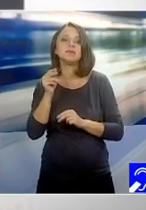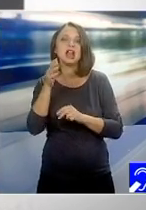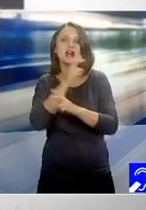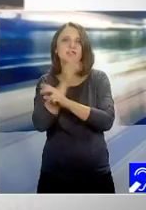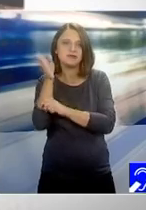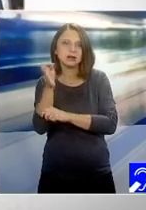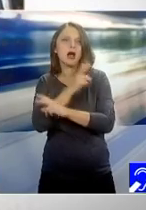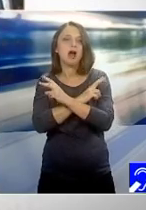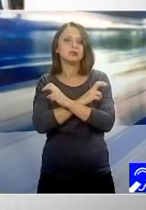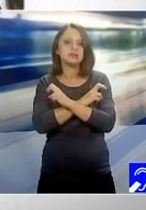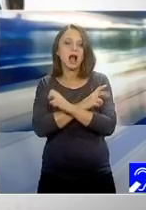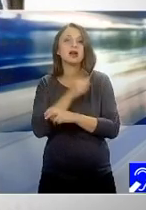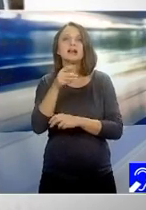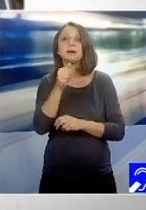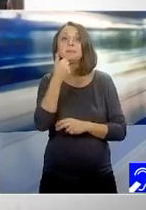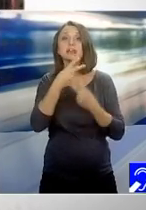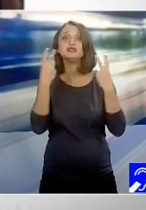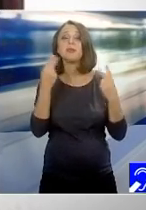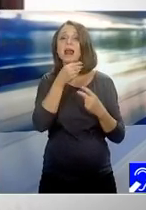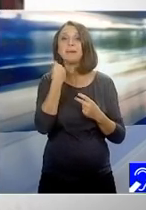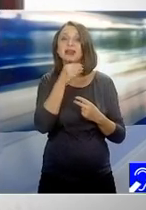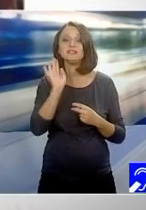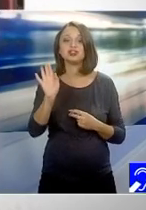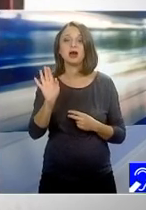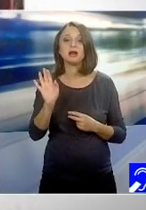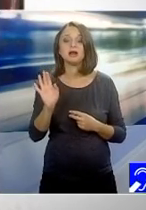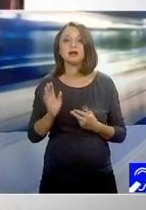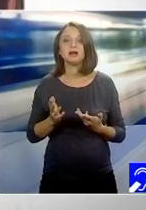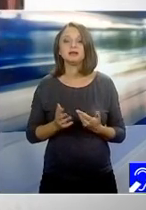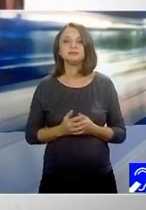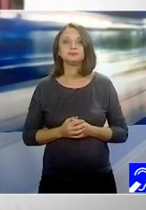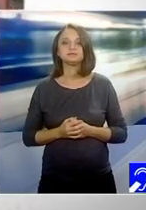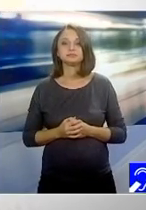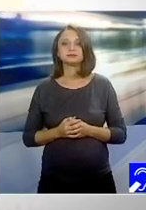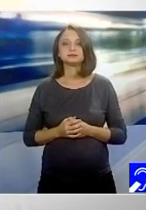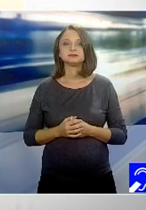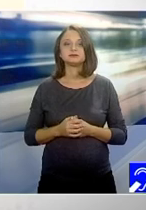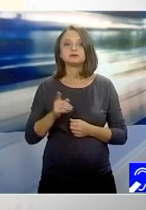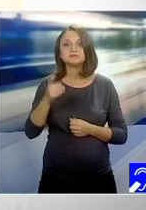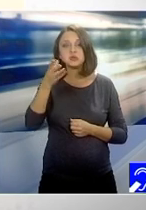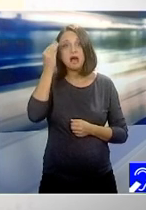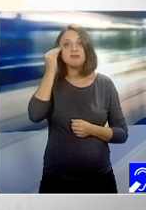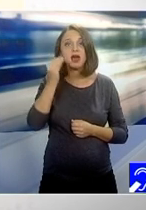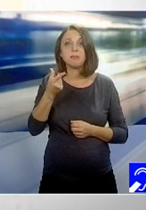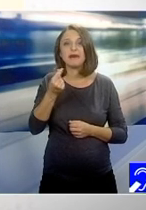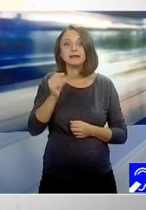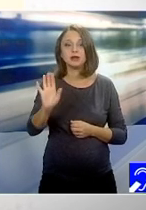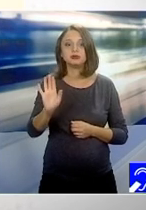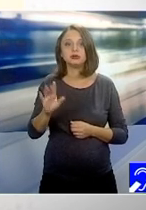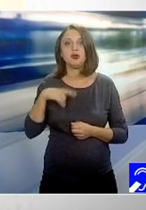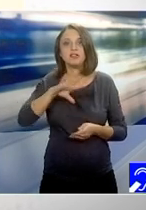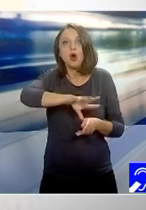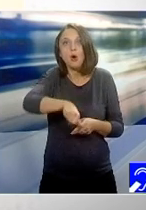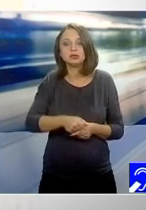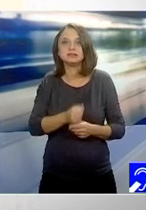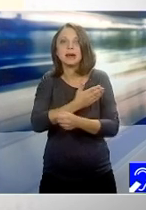principala beneficiară a defrișărilor ilegale. Lemn care a ajuns tot la Schweighofer. Când ai aflat că partenerul tău este un host de pădure